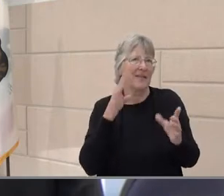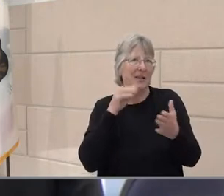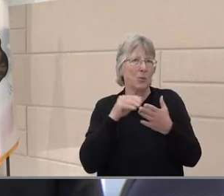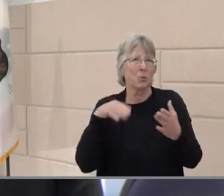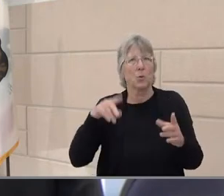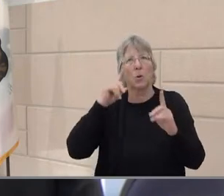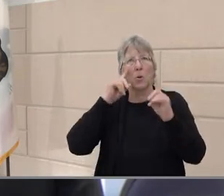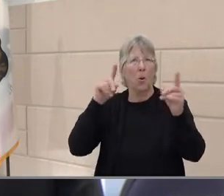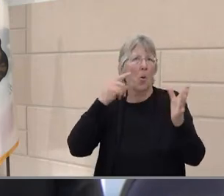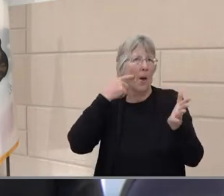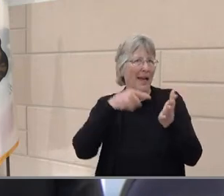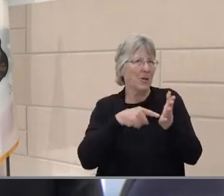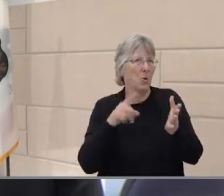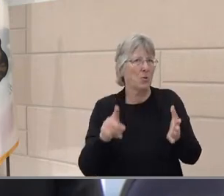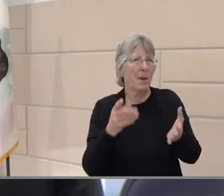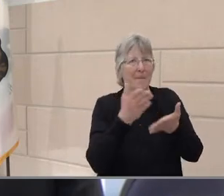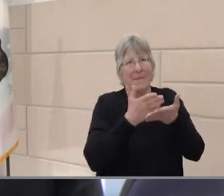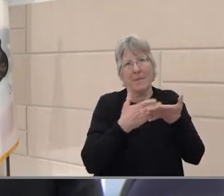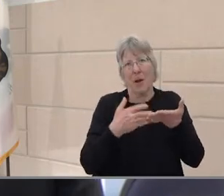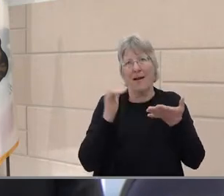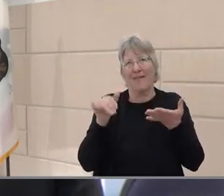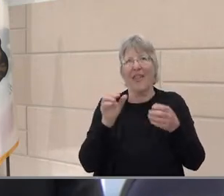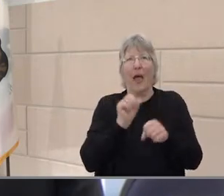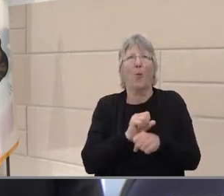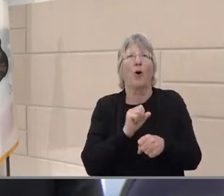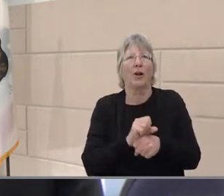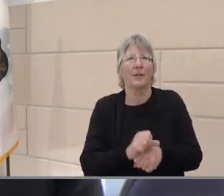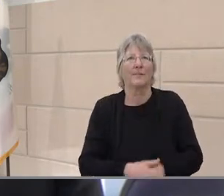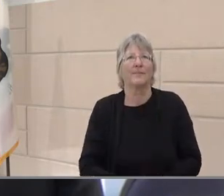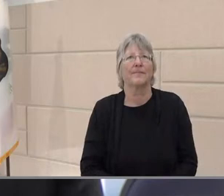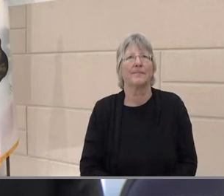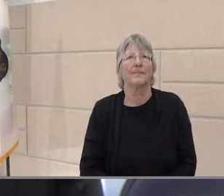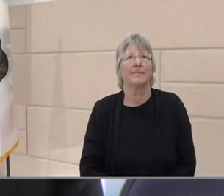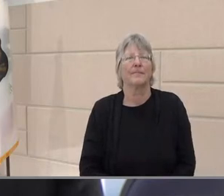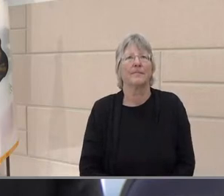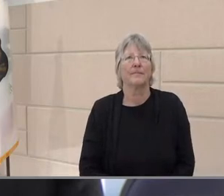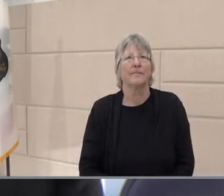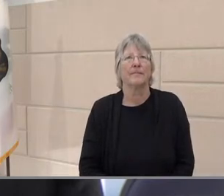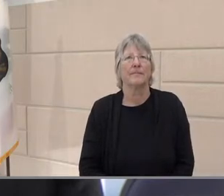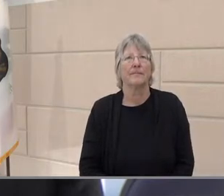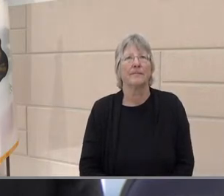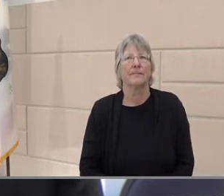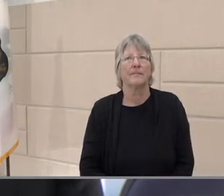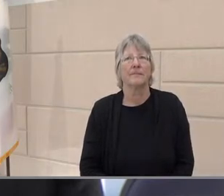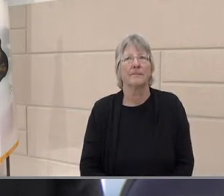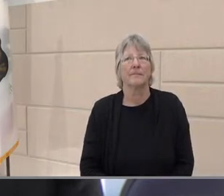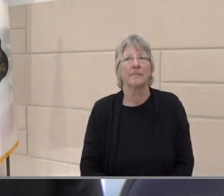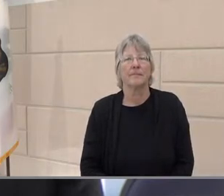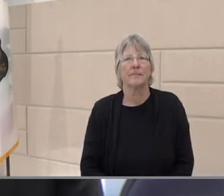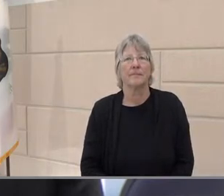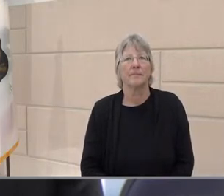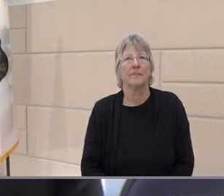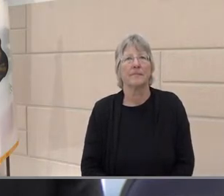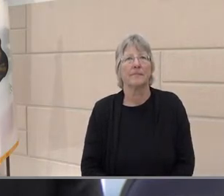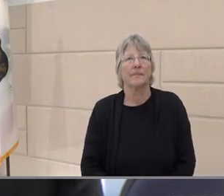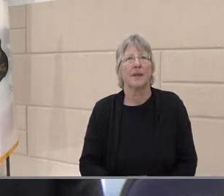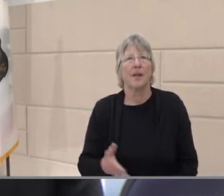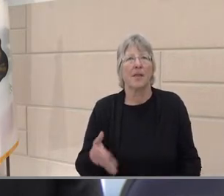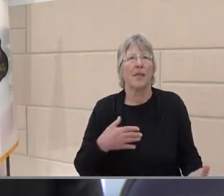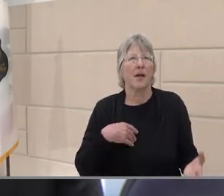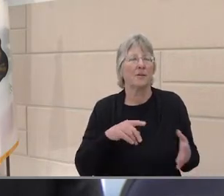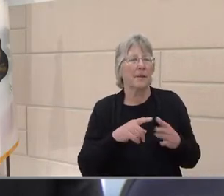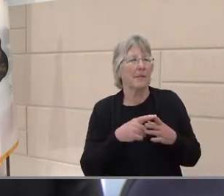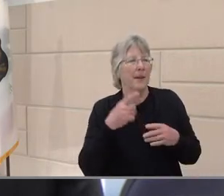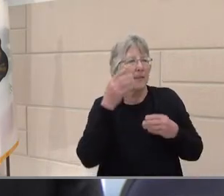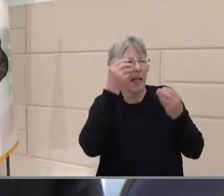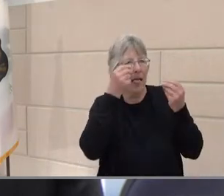ដៅនិងគោលដៅផ្សេងៗទៀតហើយព័ត៌មានដកស្រង់មកពីរបាយការណ៍នឹងហើយគឺជាអាចដកស្រង់សម្រាប់ប្រើបំពេញតា